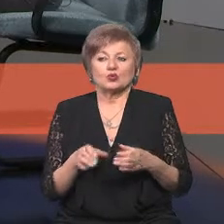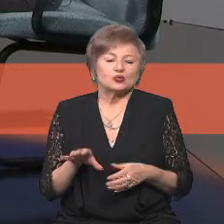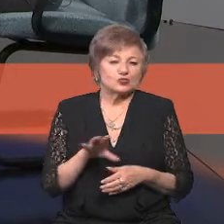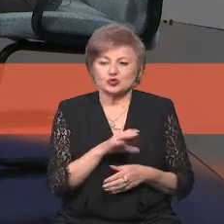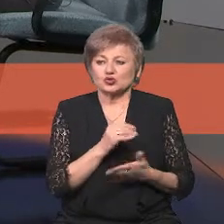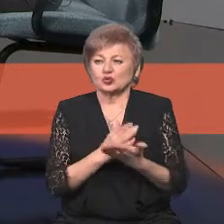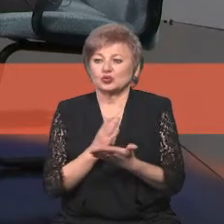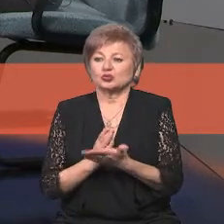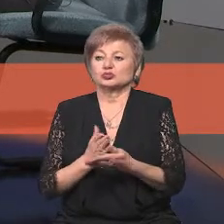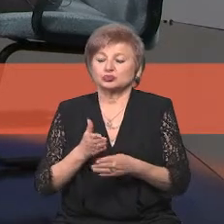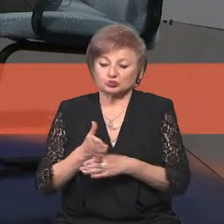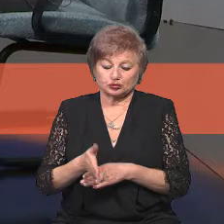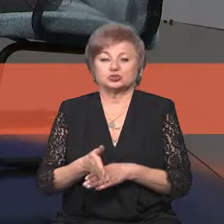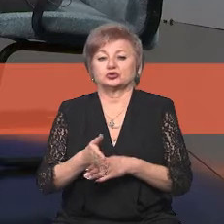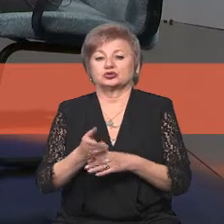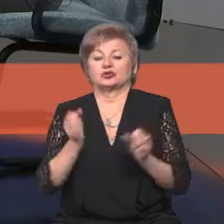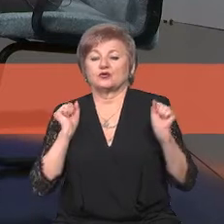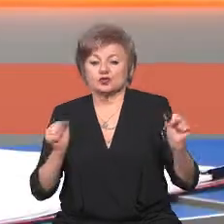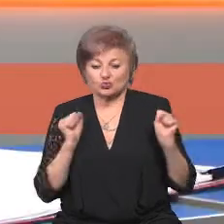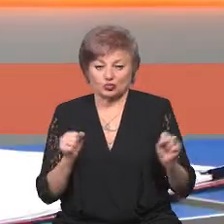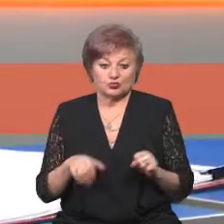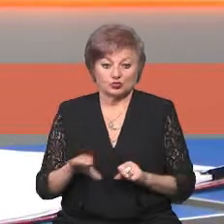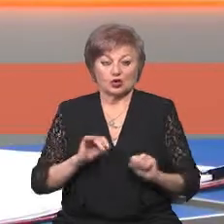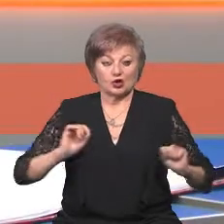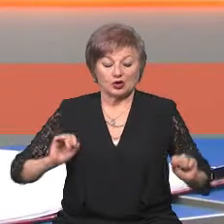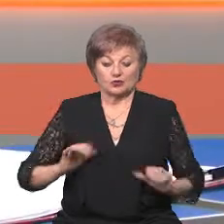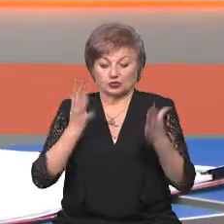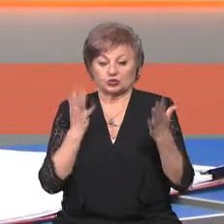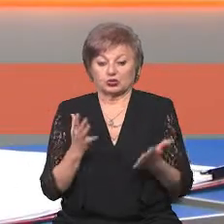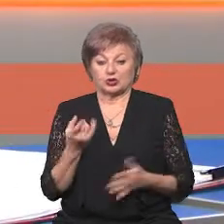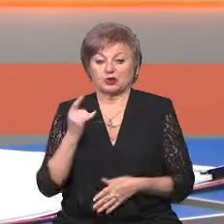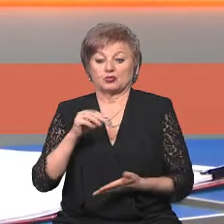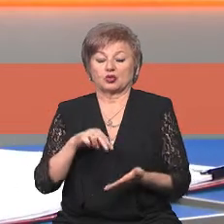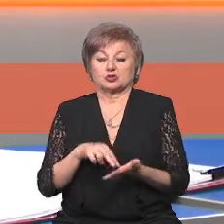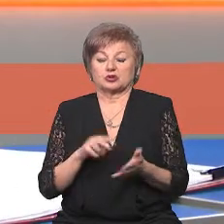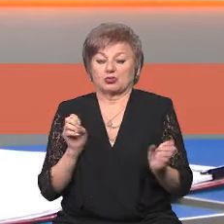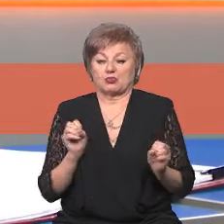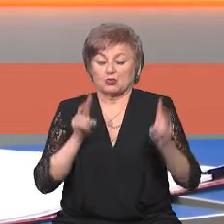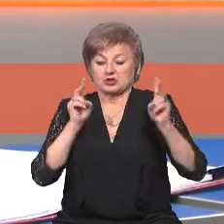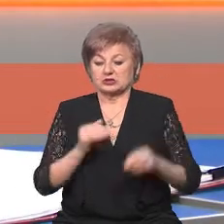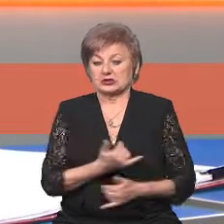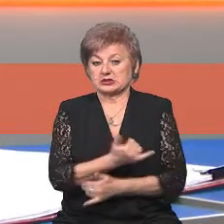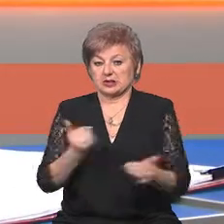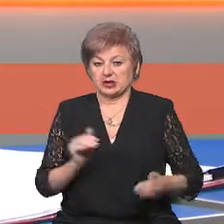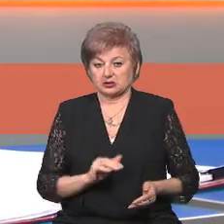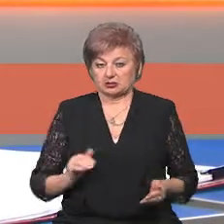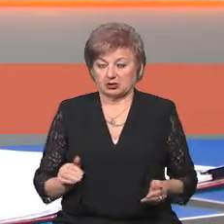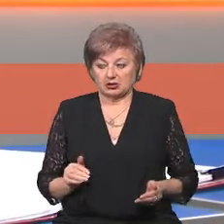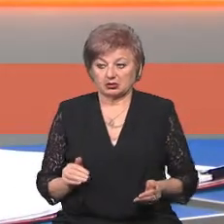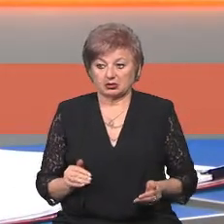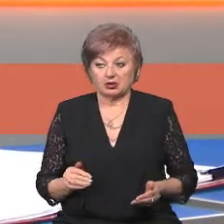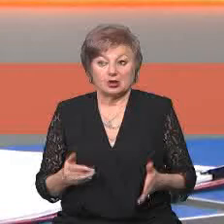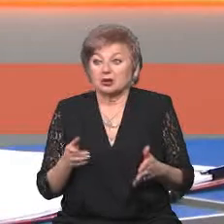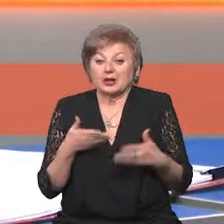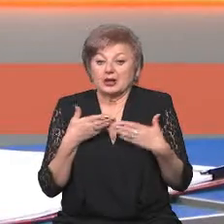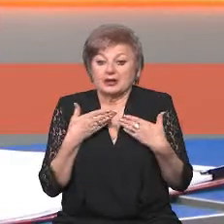того, щоб вона відвідала фізичну культуру. І вдруг дитина стала загрозою небезпеки для дітей. При тому, що